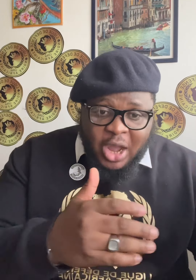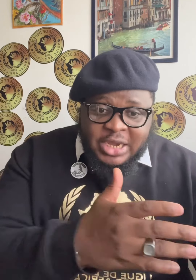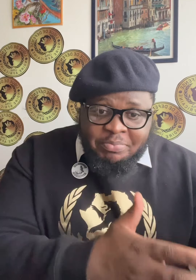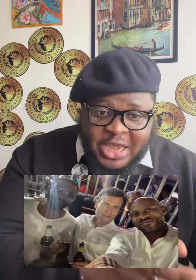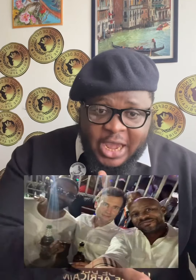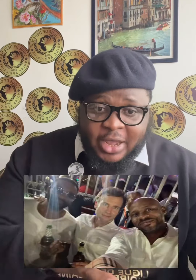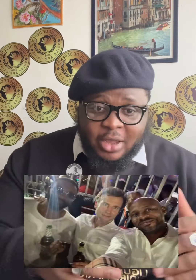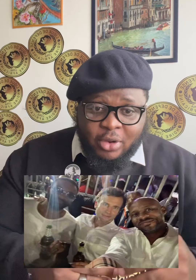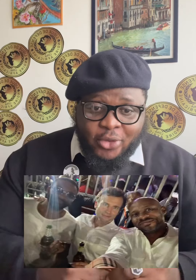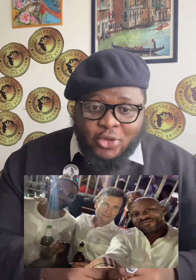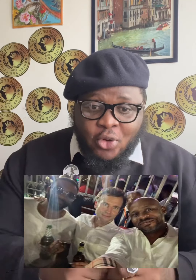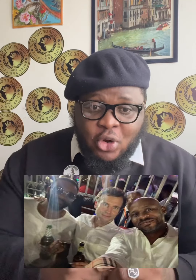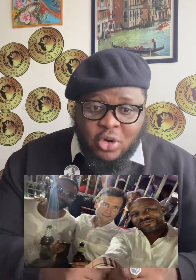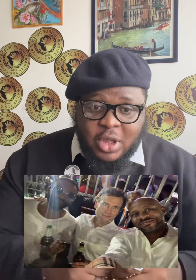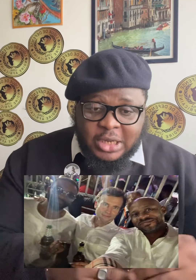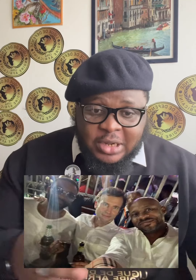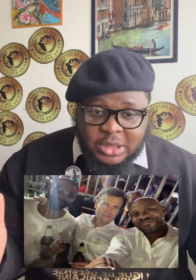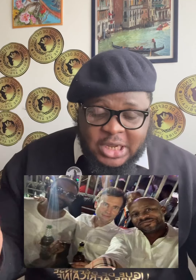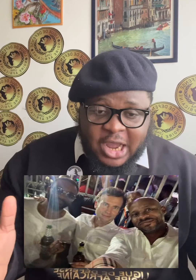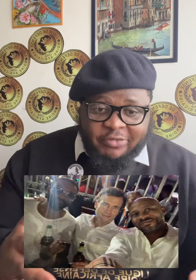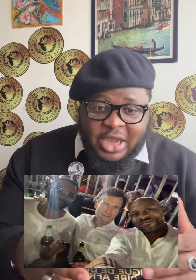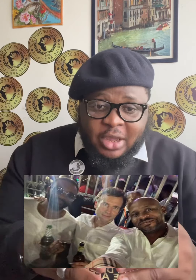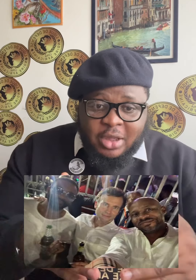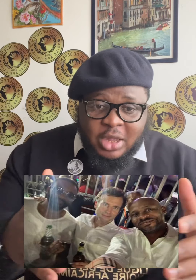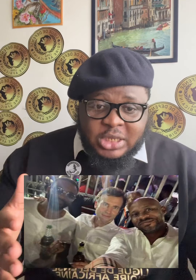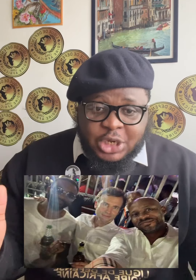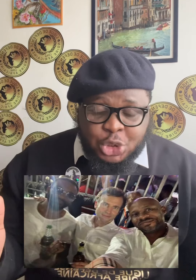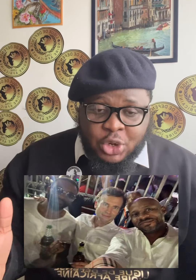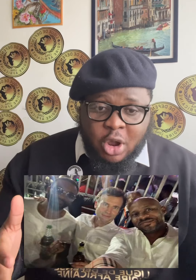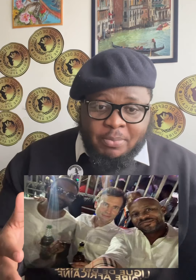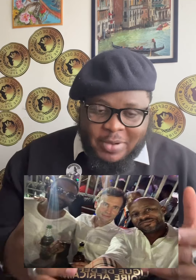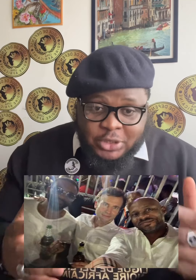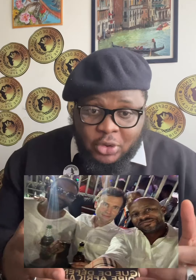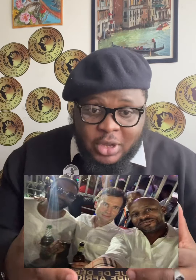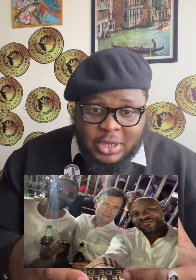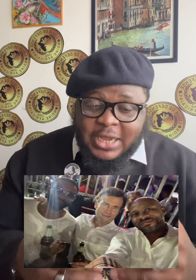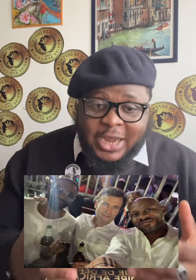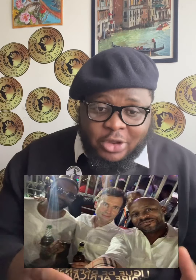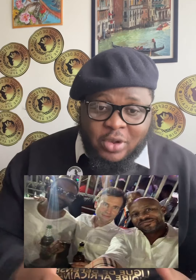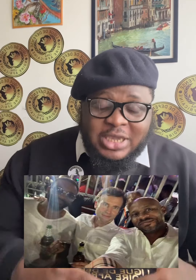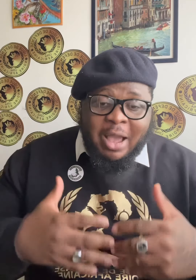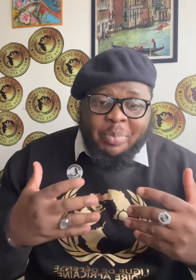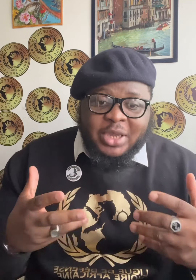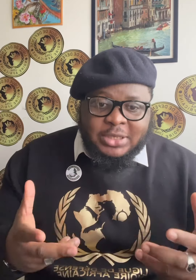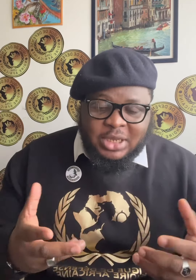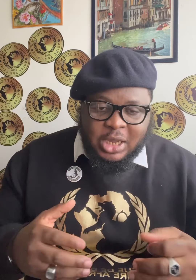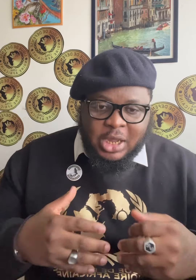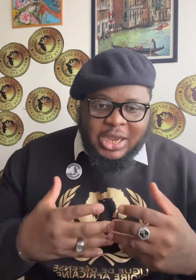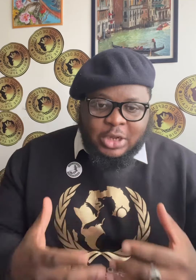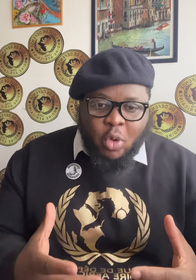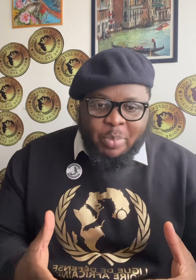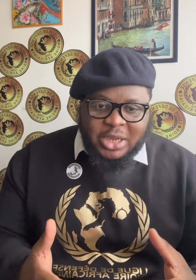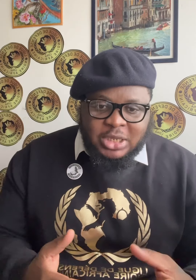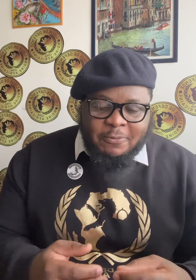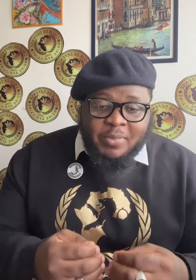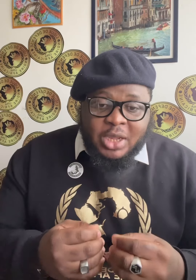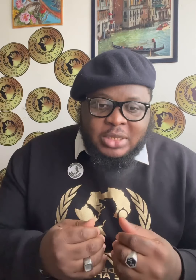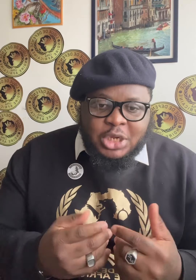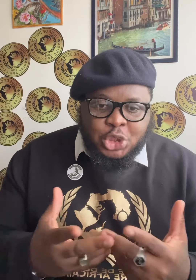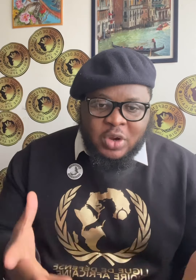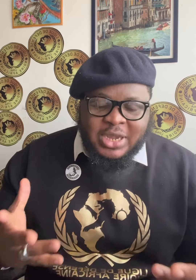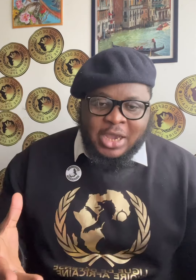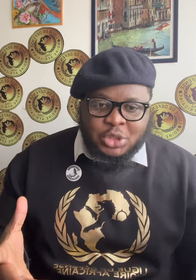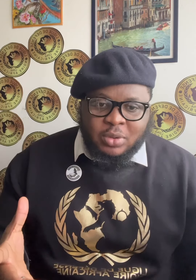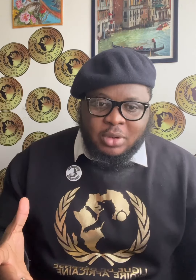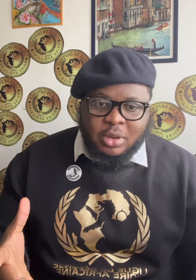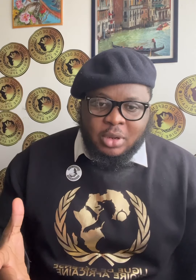va boire des bières au Congo, danser avec des jeunes hommes, parce que c'est quelqu'un qui apprécie la compagnie